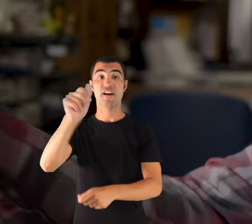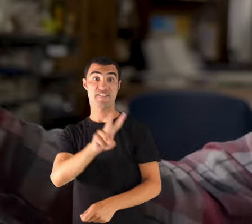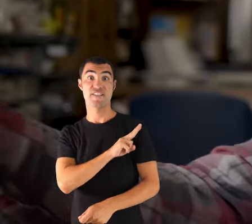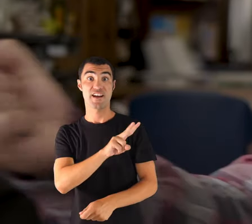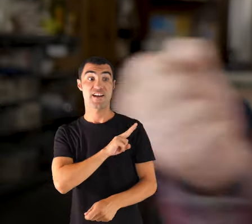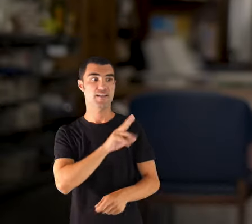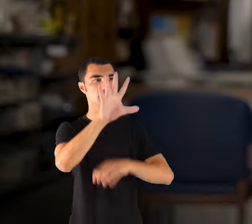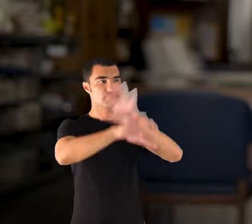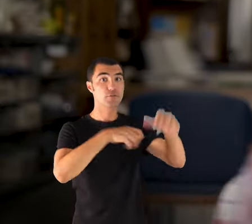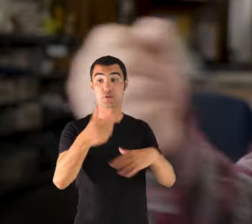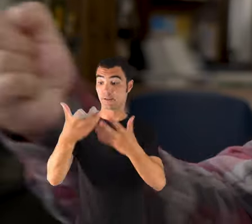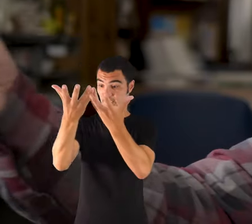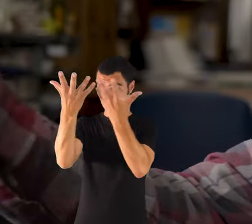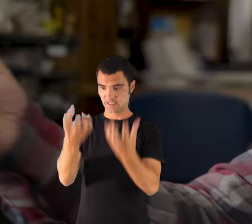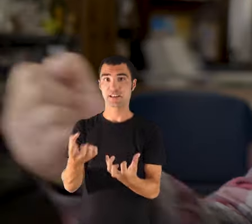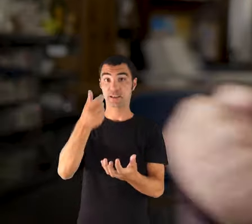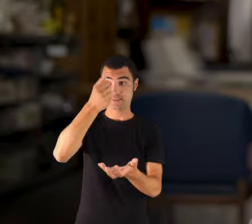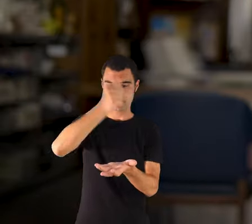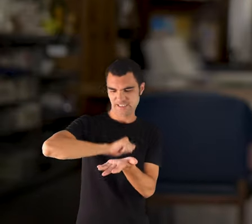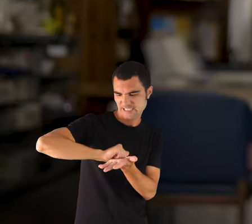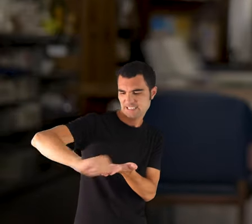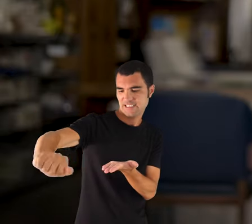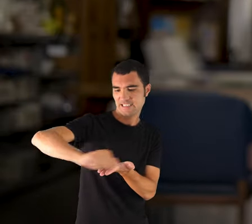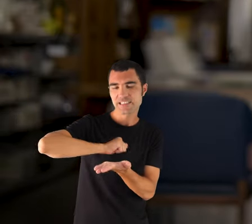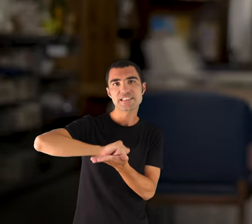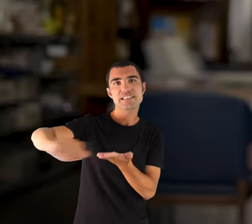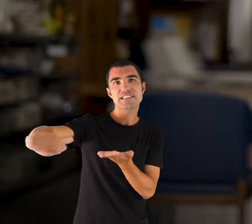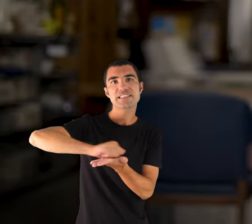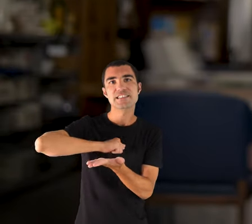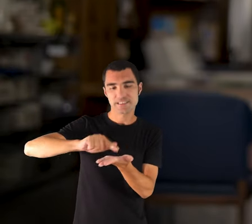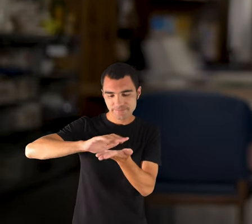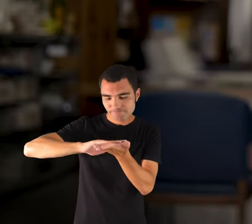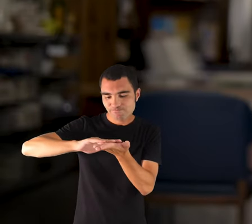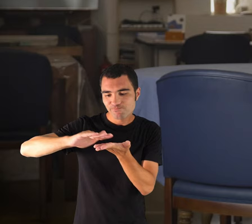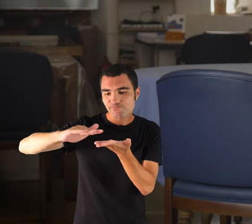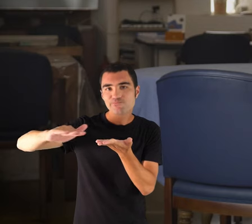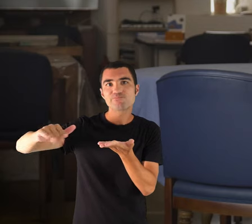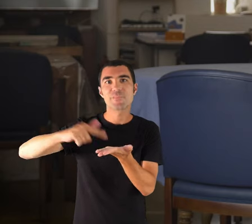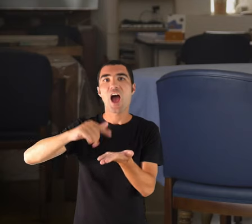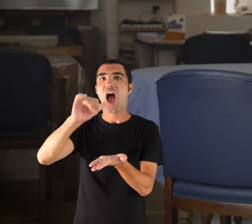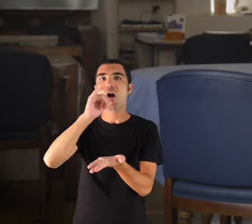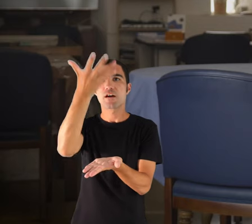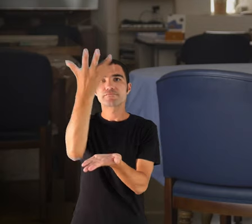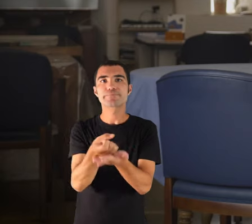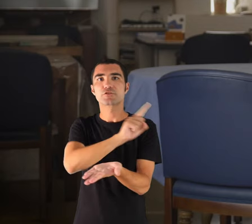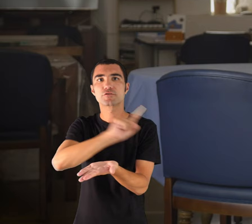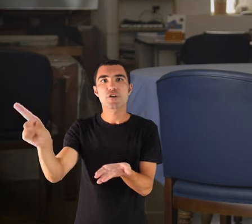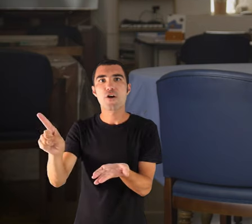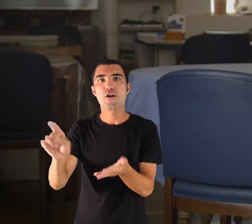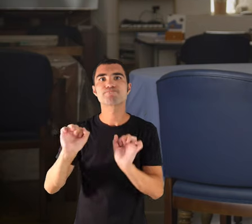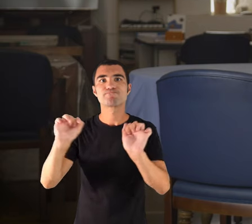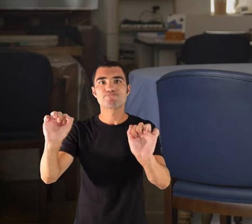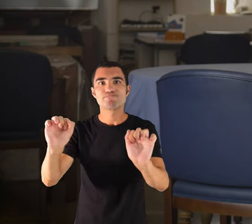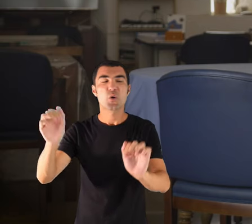quan era sec, li passàvem aquella garrova per impermeable-los perquè no agafessin aigua. Estem parlant de